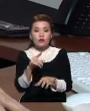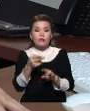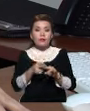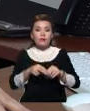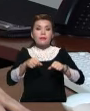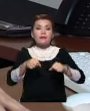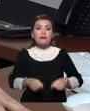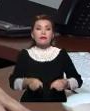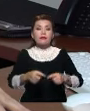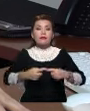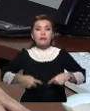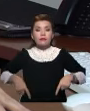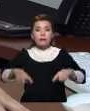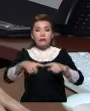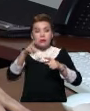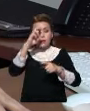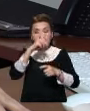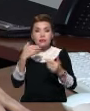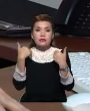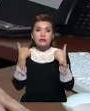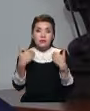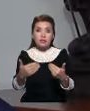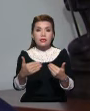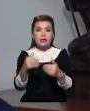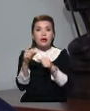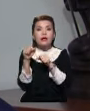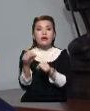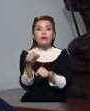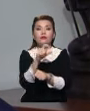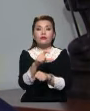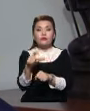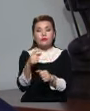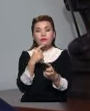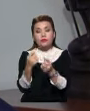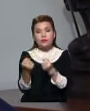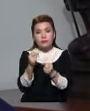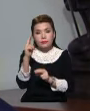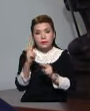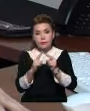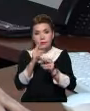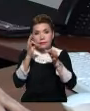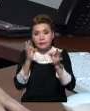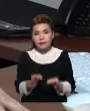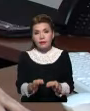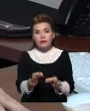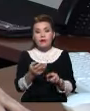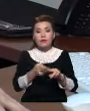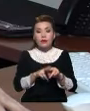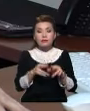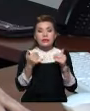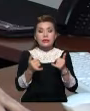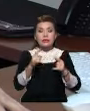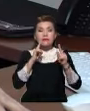правового государства сильная и независимая адвокатура. Мы приняли свою концепцию развития адвокатуры. И сейчас в